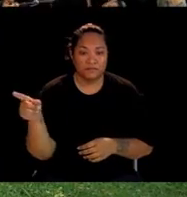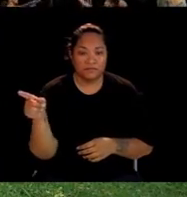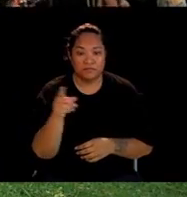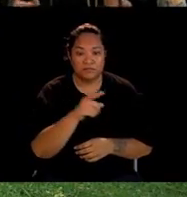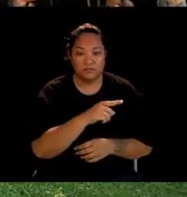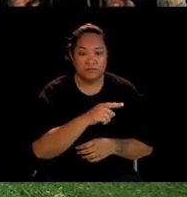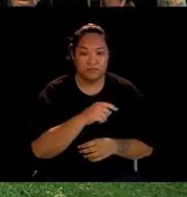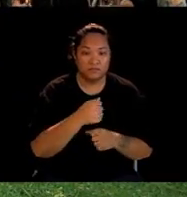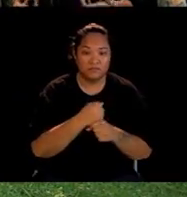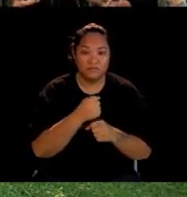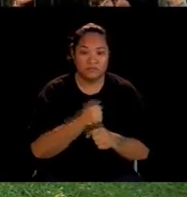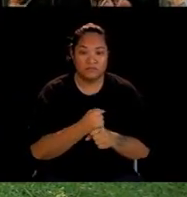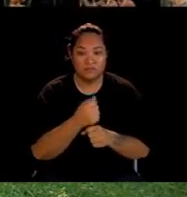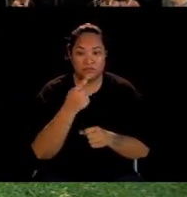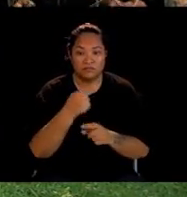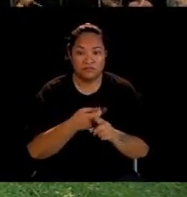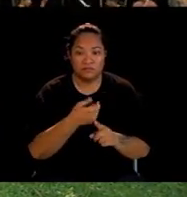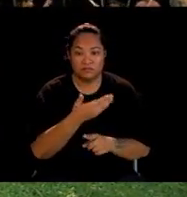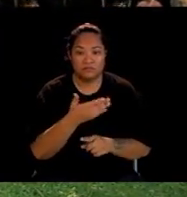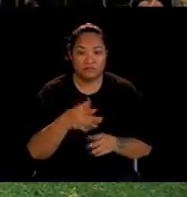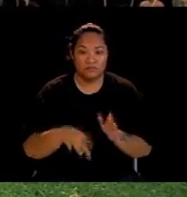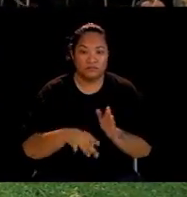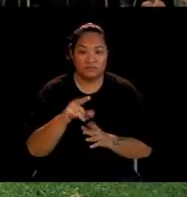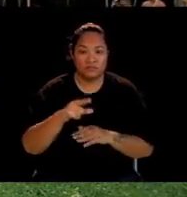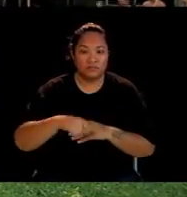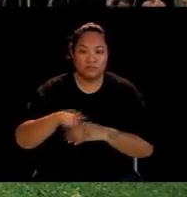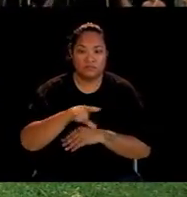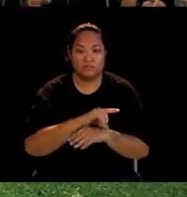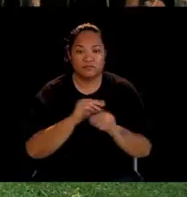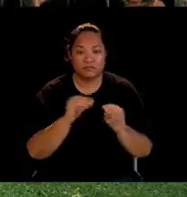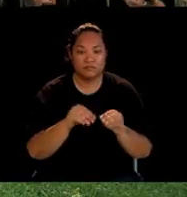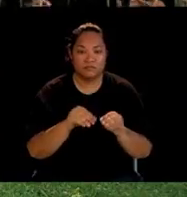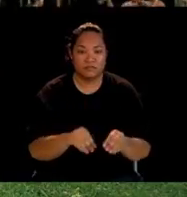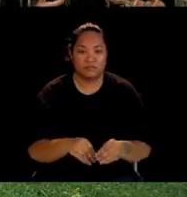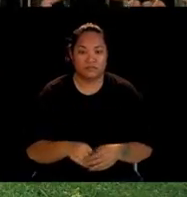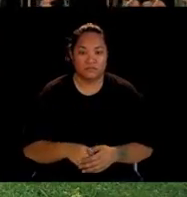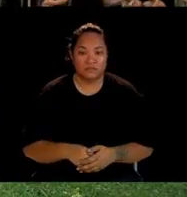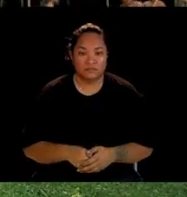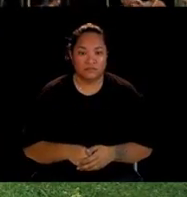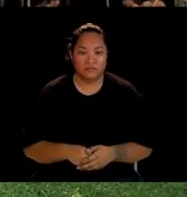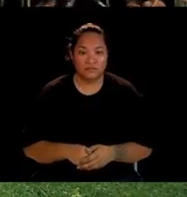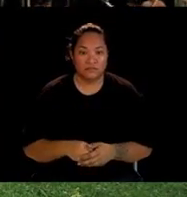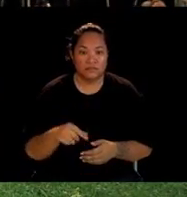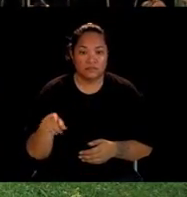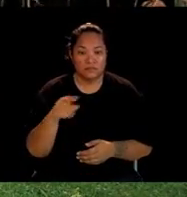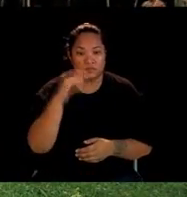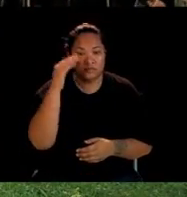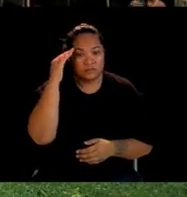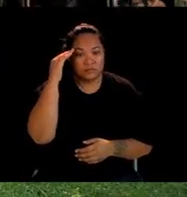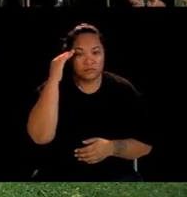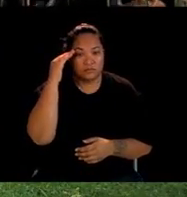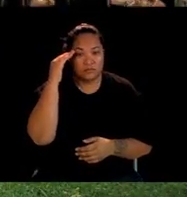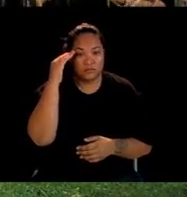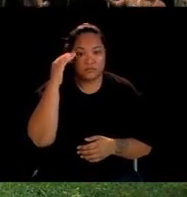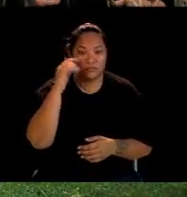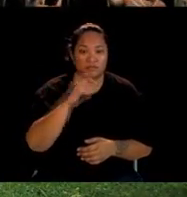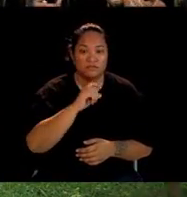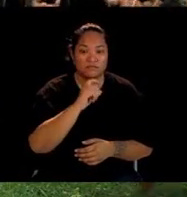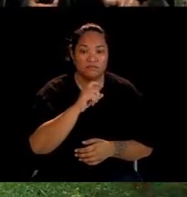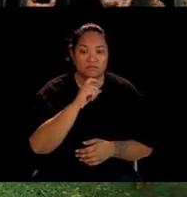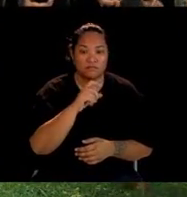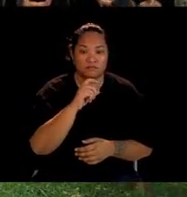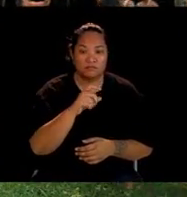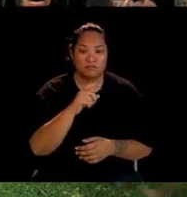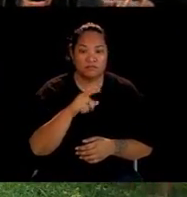Ifinatinas niha gini ni gwinahan itano dan itasi. Imanauto motna matungo